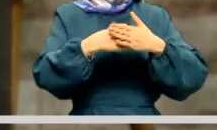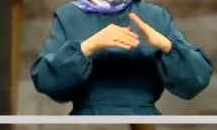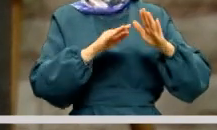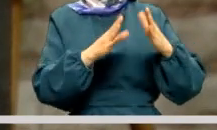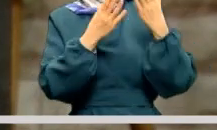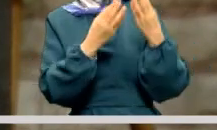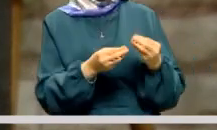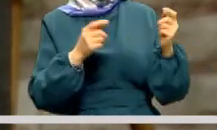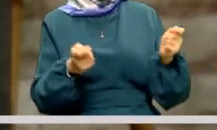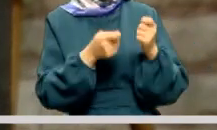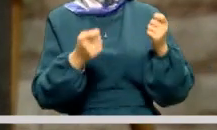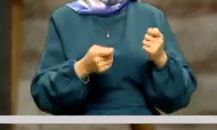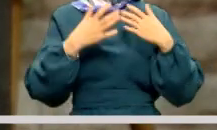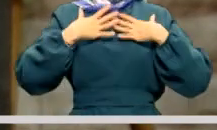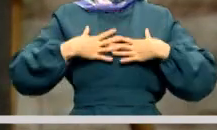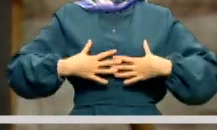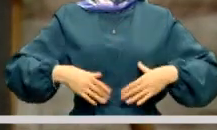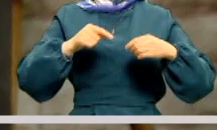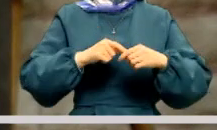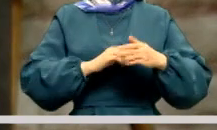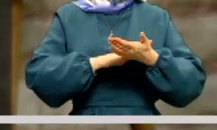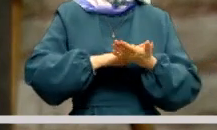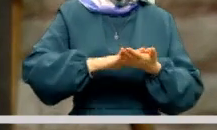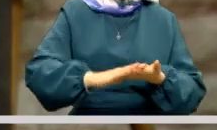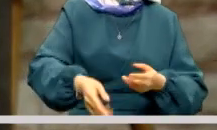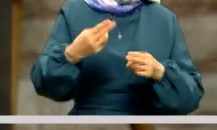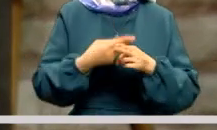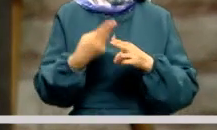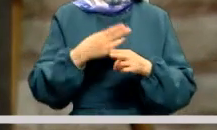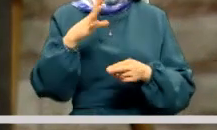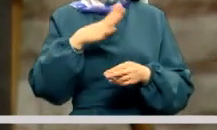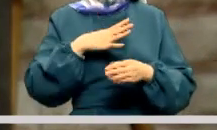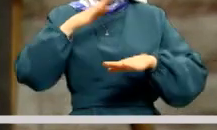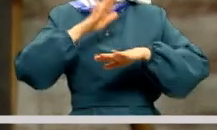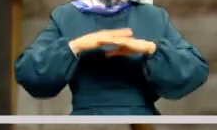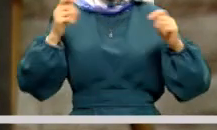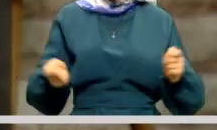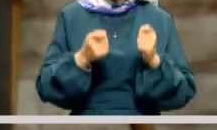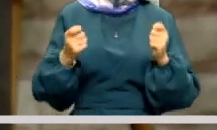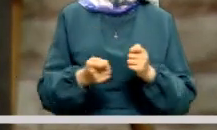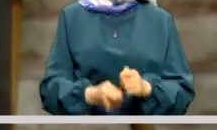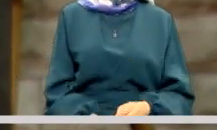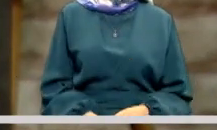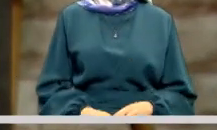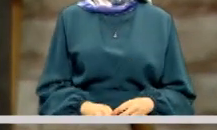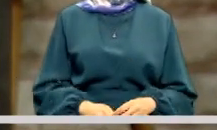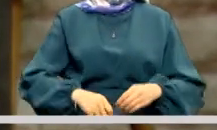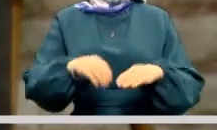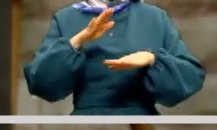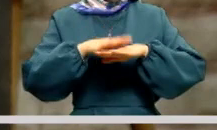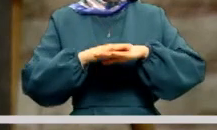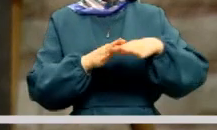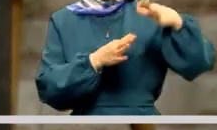düzenleyen örneklerimiz çok yapıyoruz yapmaya çalışıyoruz yapanlarımızın sayısının